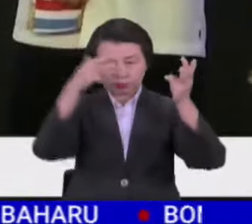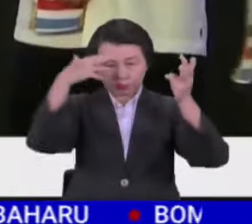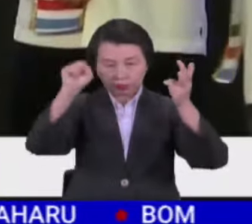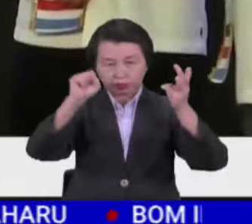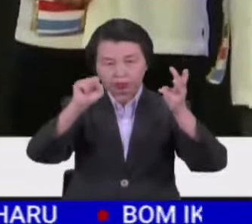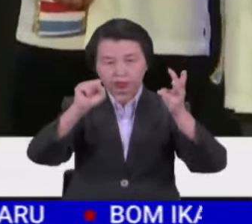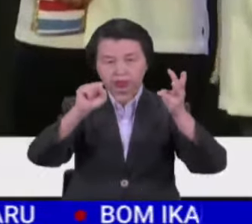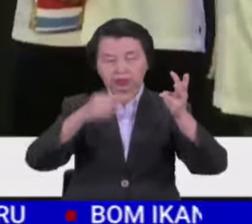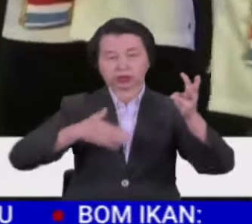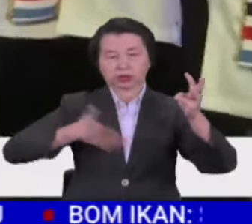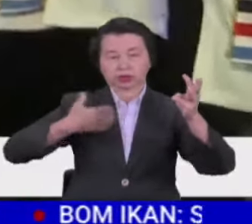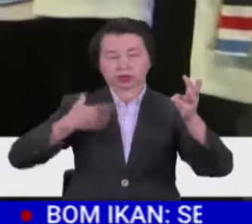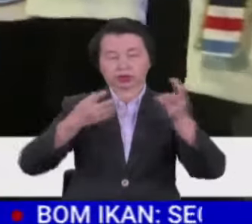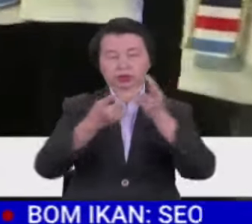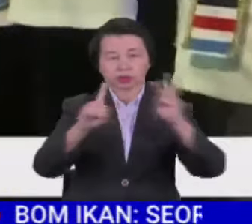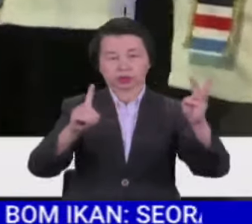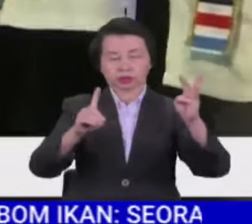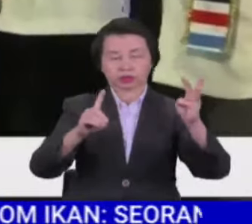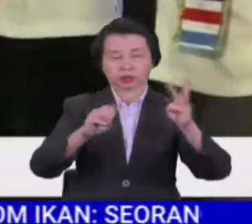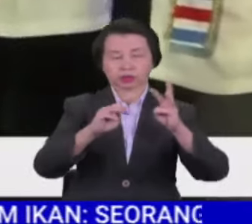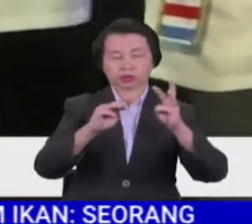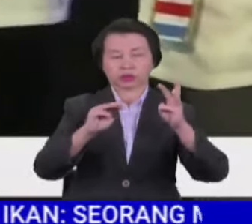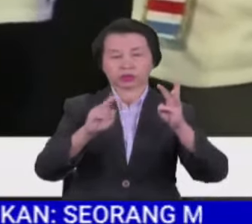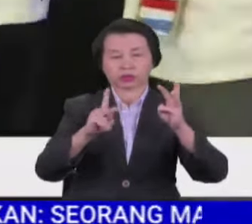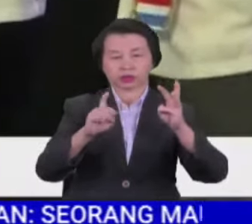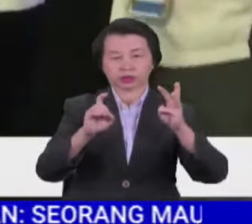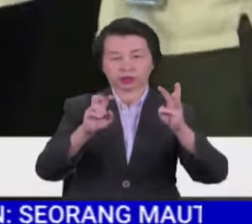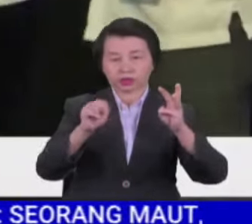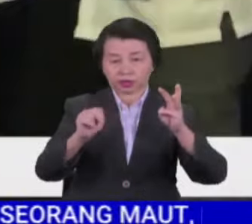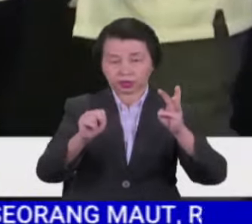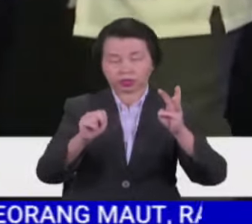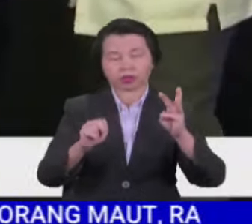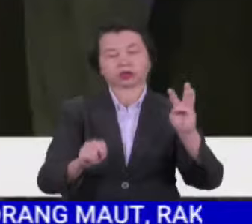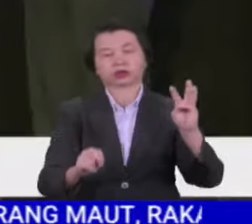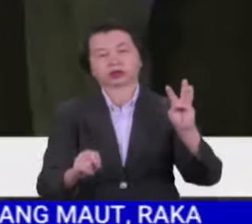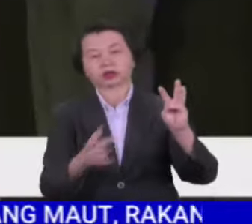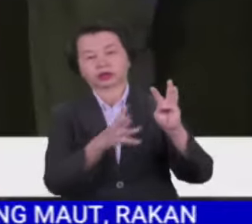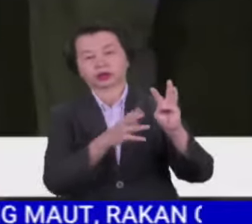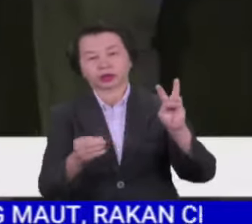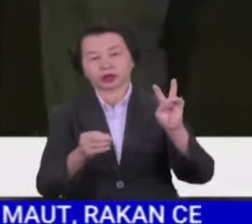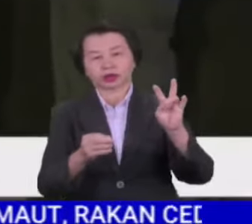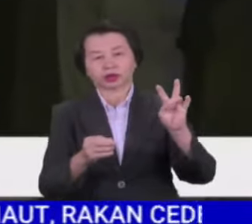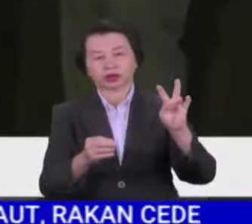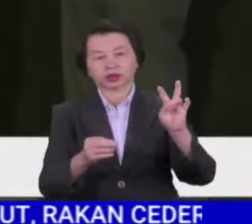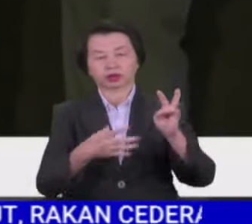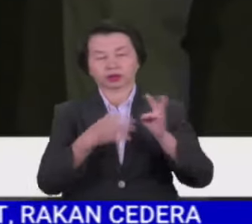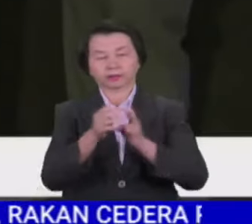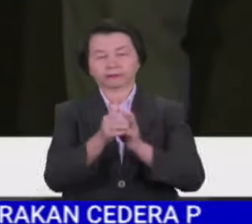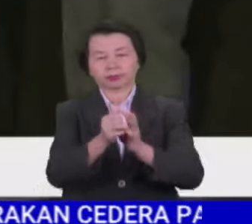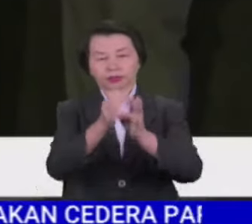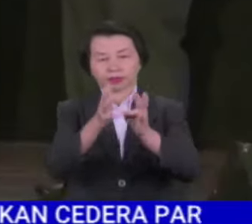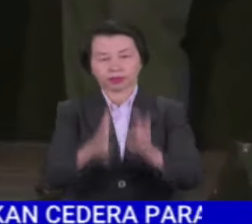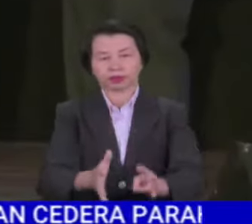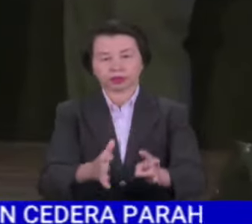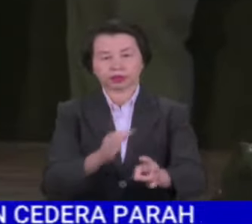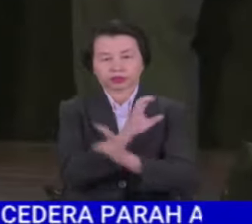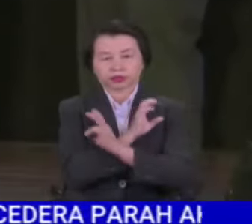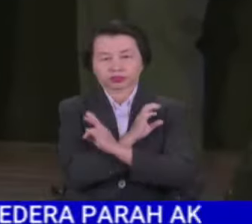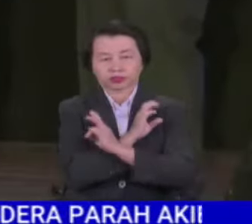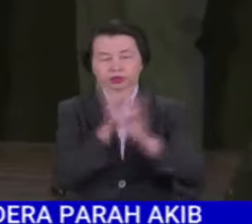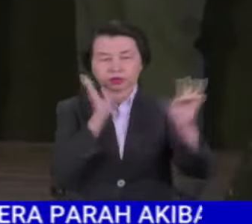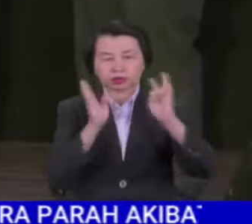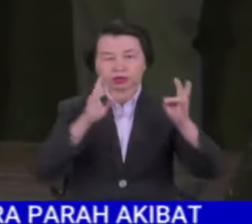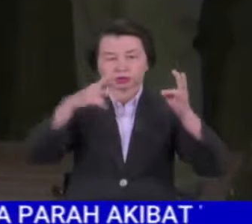Pati kesejahteraan demokratik masyarakat KDM Datuk jual notim serta para pemimpin Pati cinta